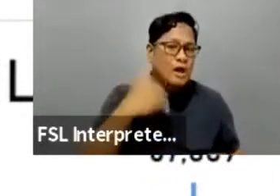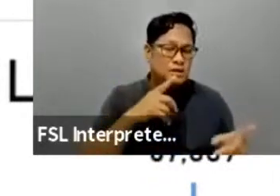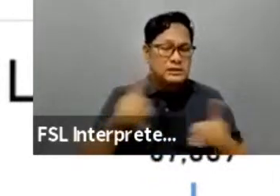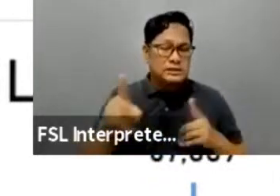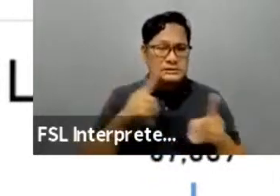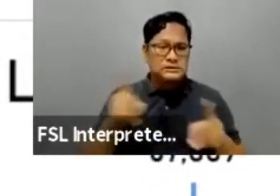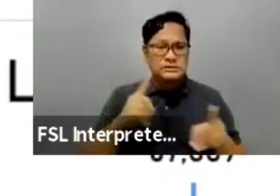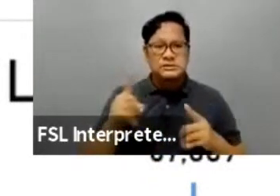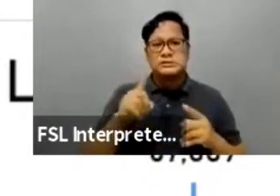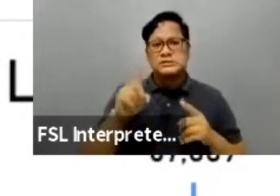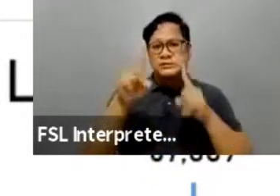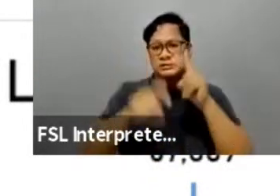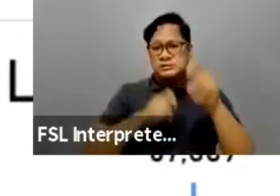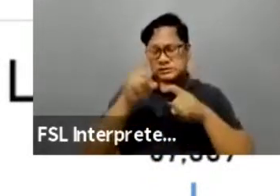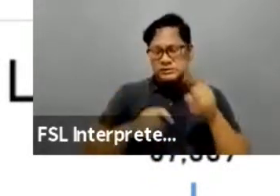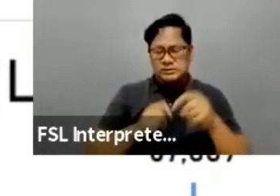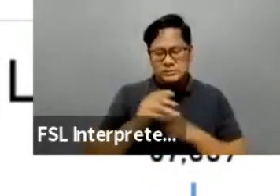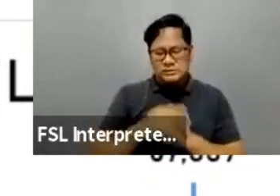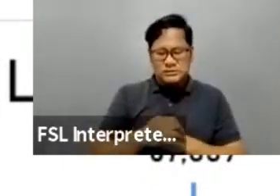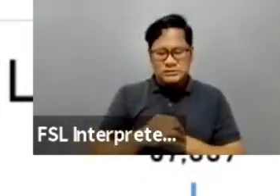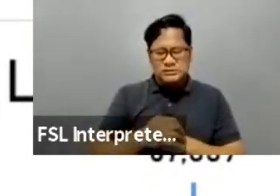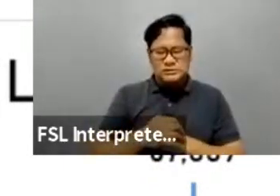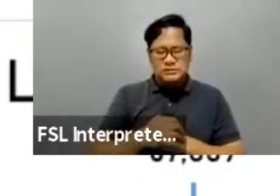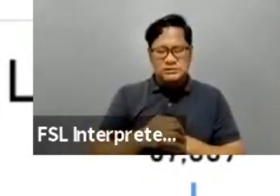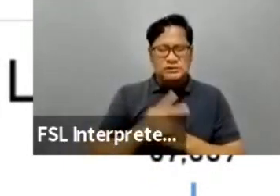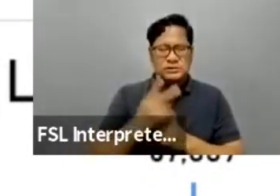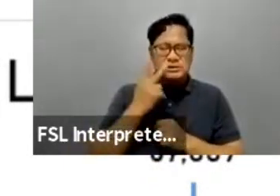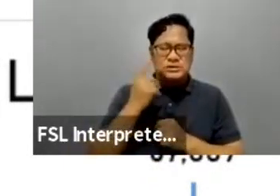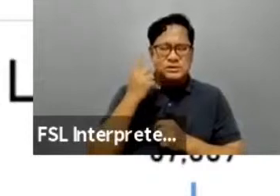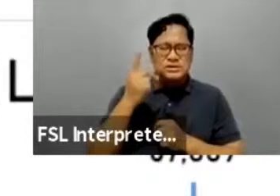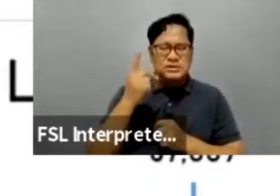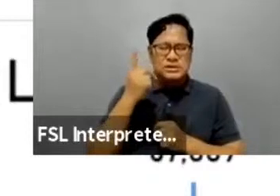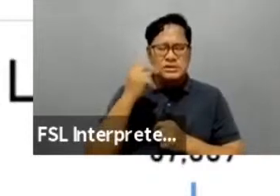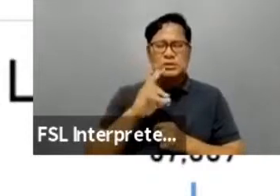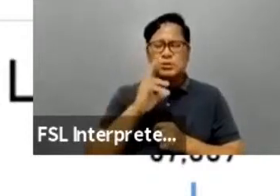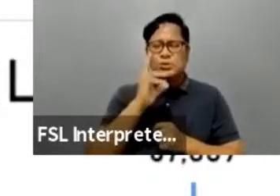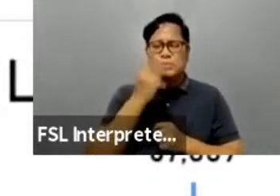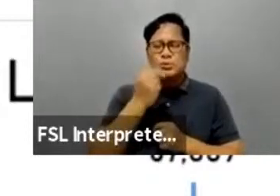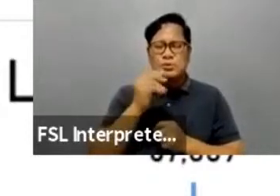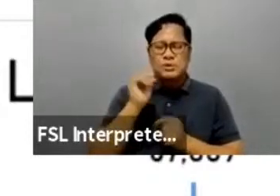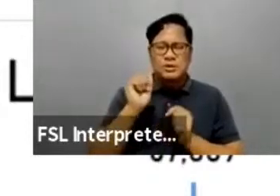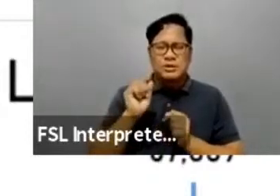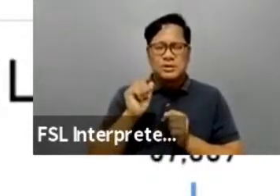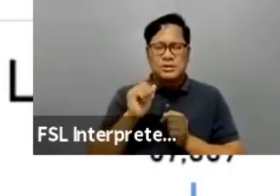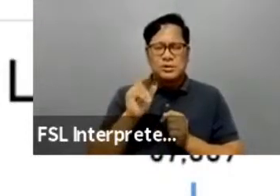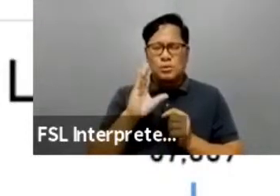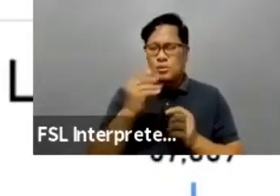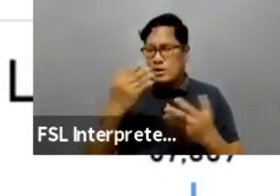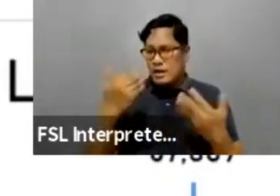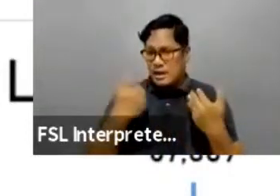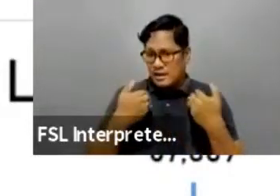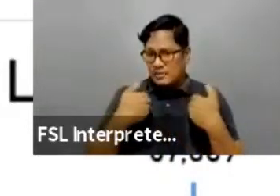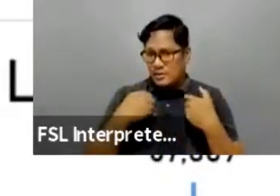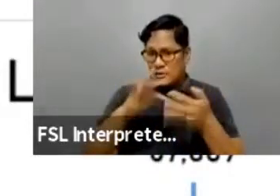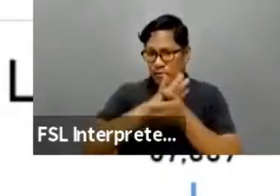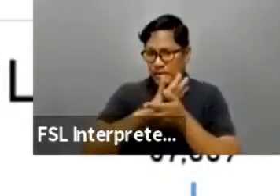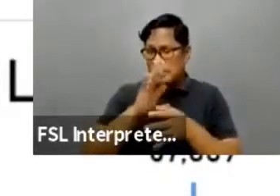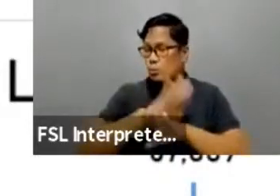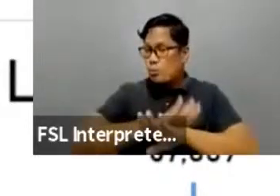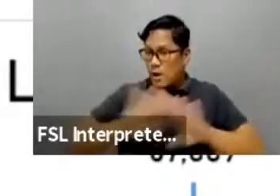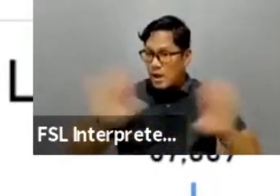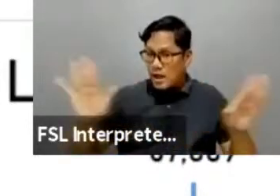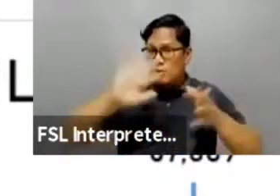nating testing para malaman kung sino ang may COVID at sino ang walang COVID dito sa